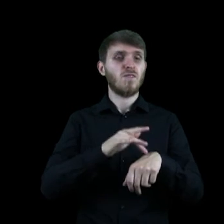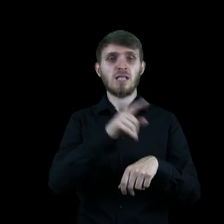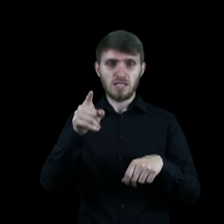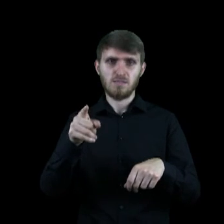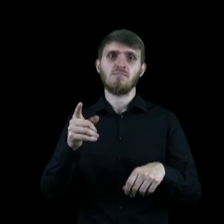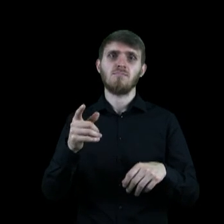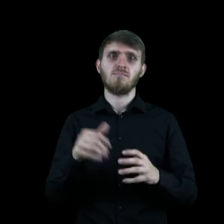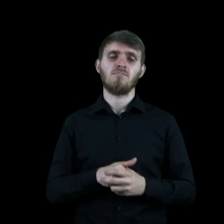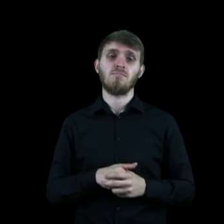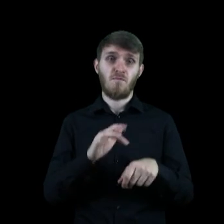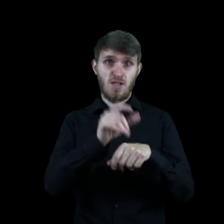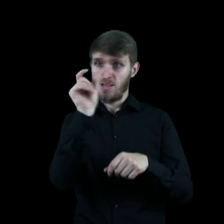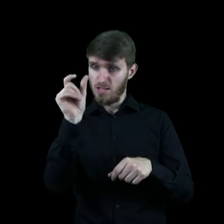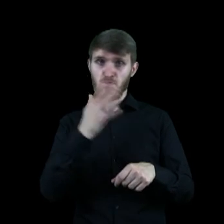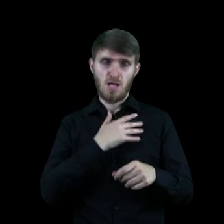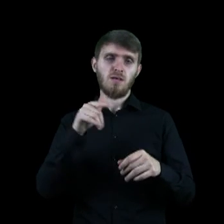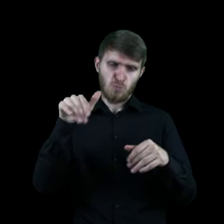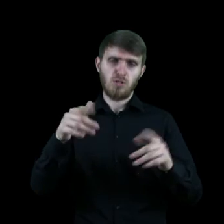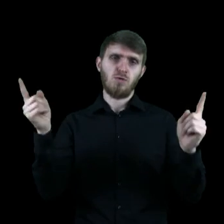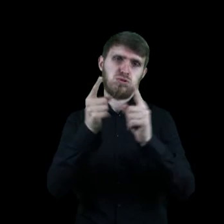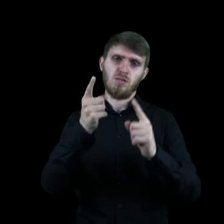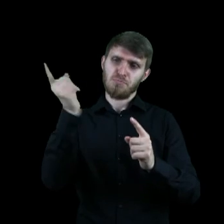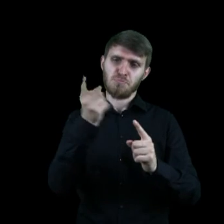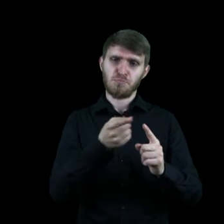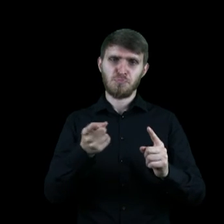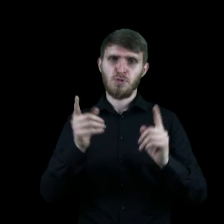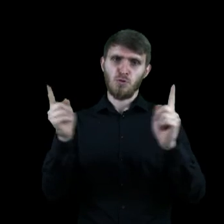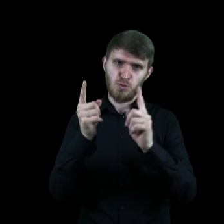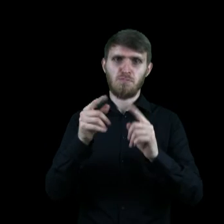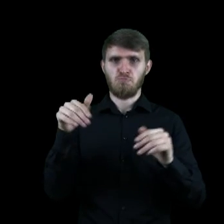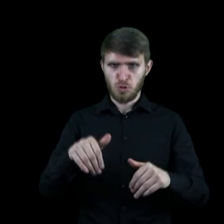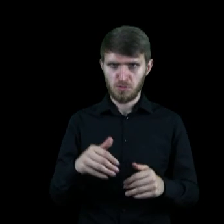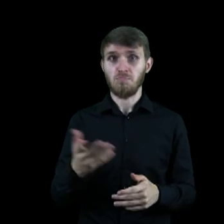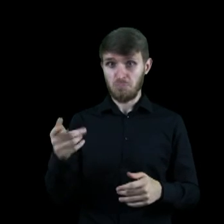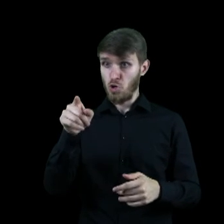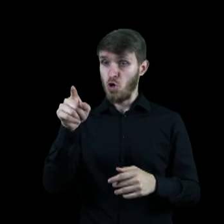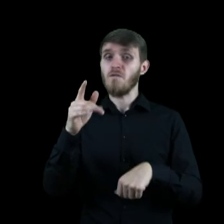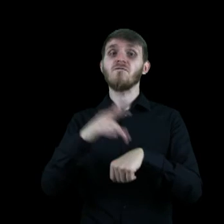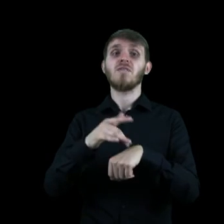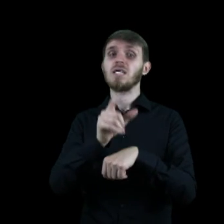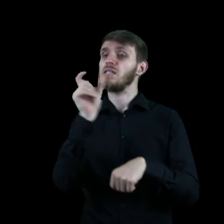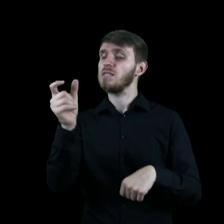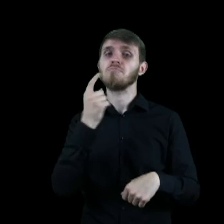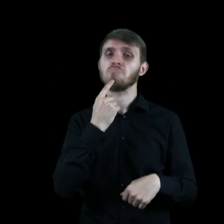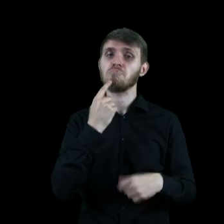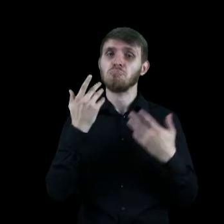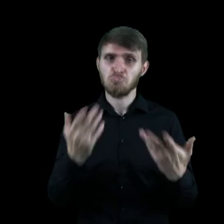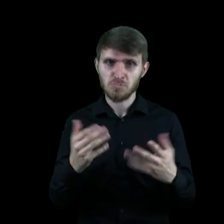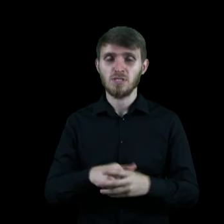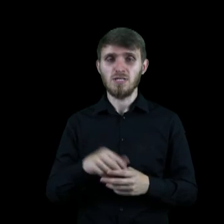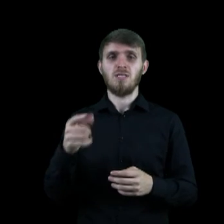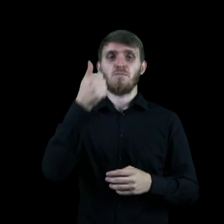równania przez 1,1 i uzyskujemy. To się skraca. Mamy